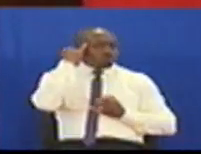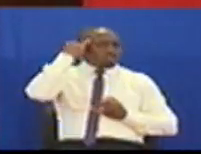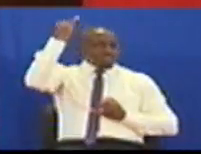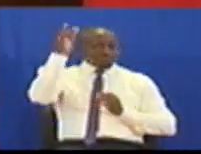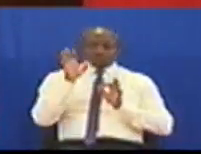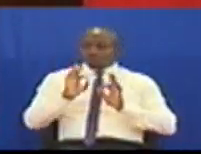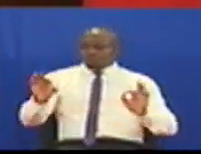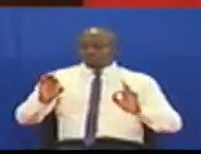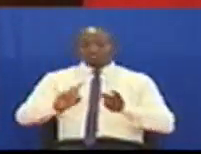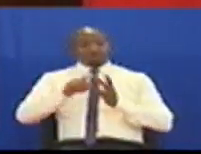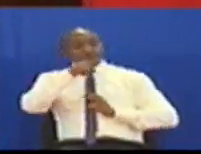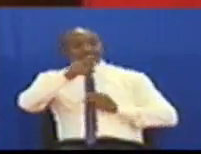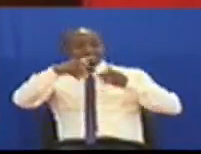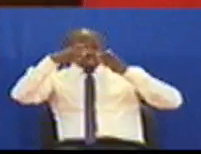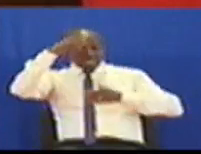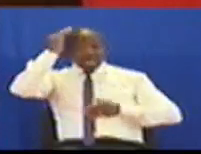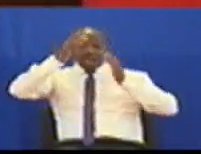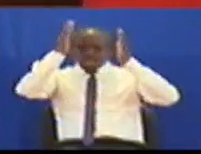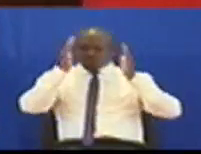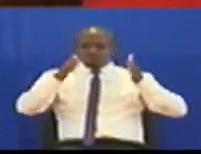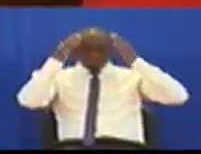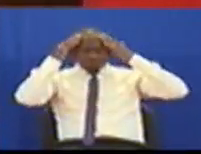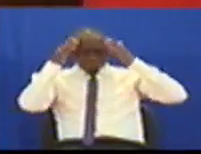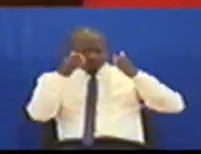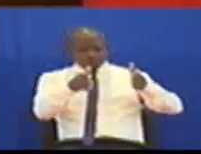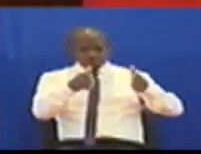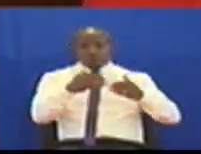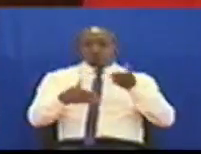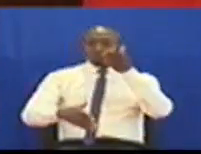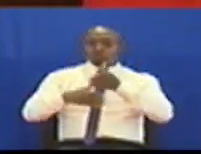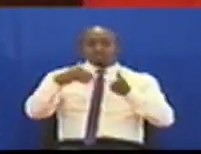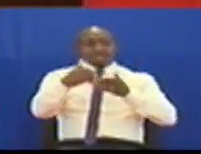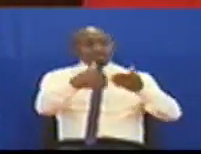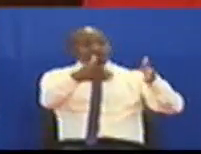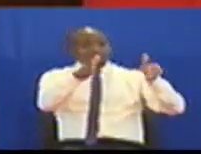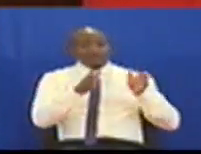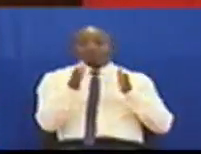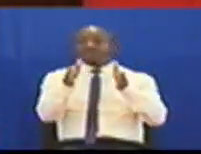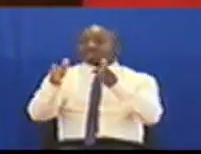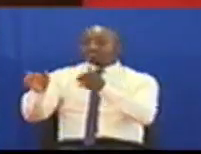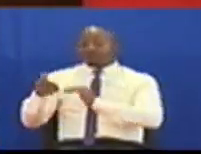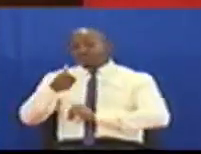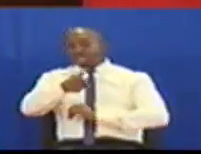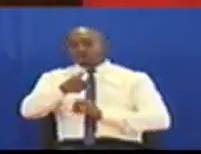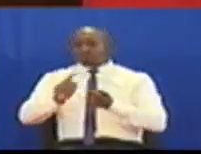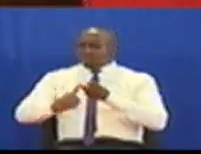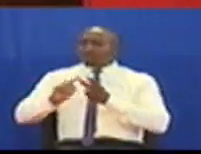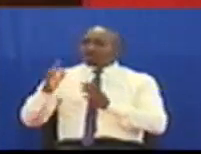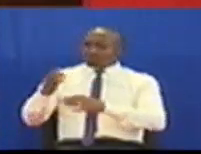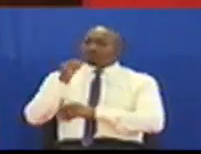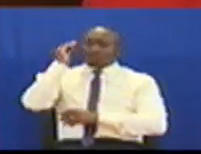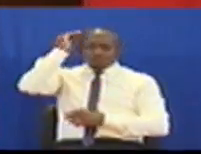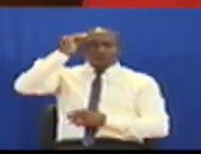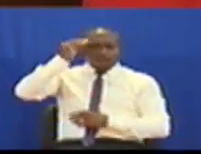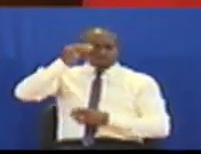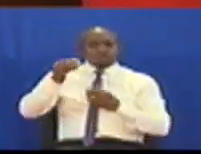ilivyojikita, serikali kuu, katika kukamilisha vyumba vya madarasa, kujenga nyumba za walimu. Yeye akaja na wazo la shule